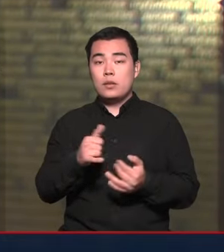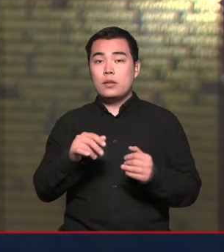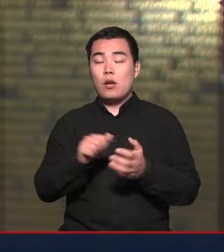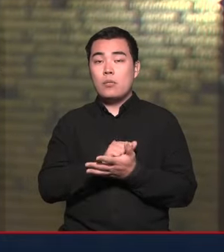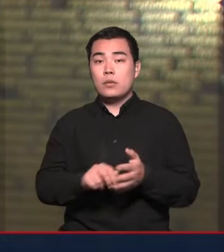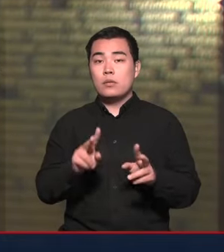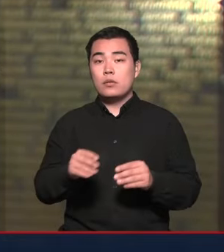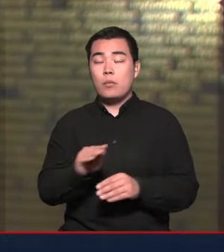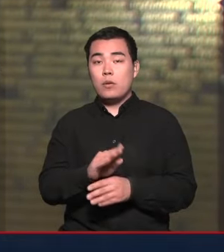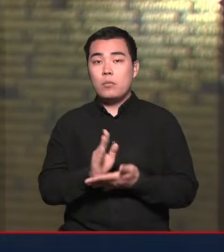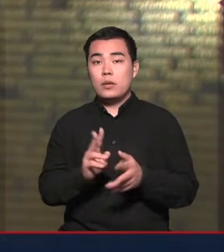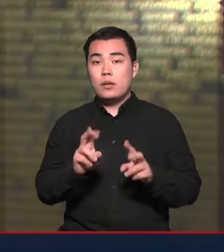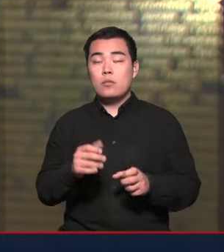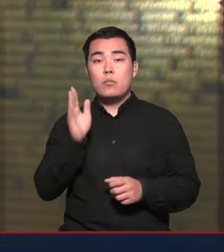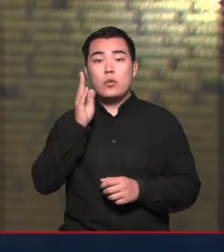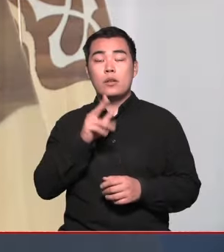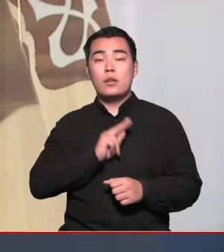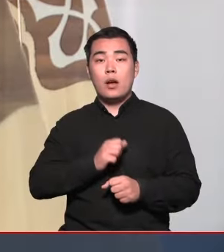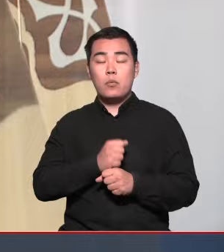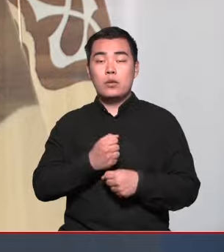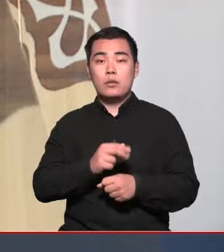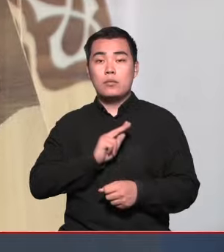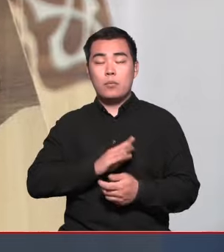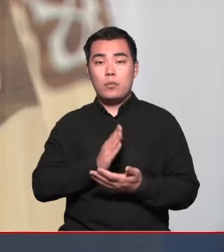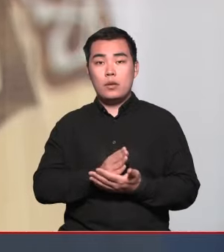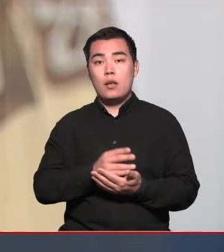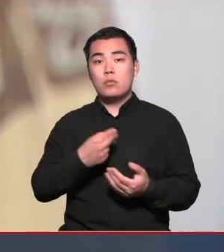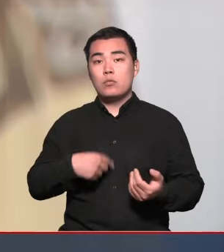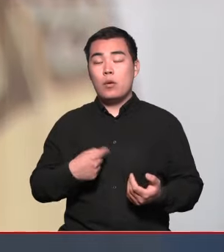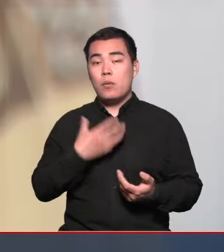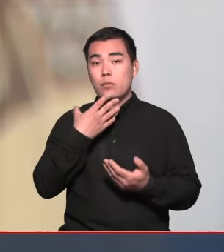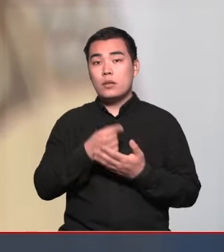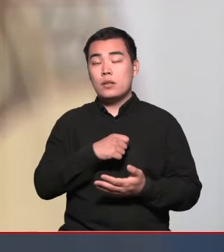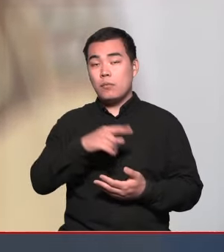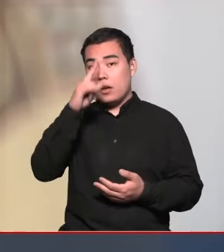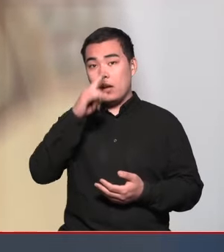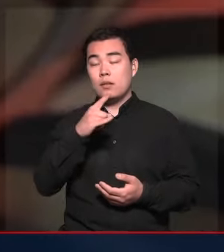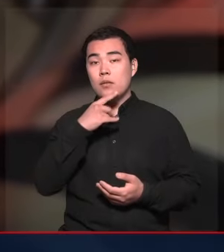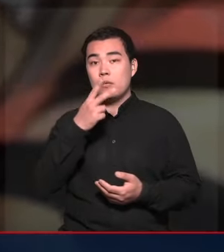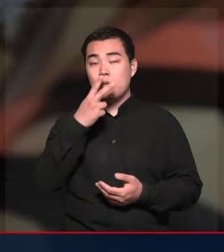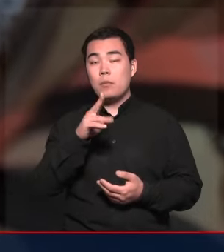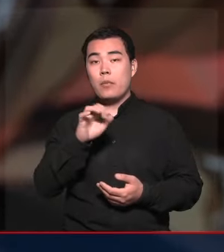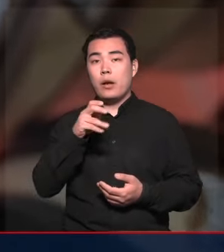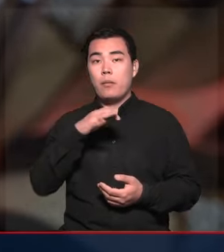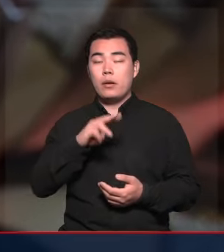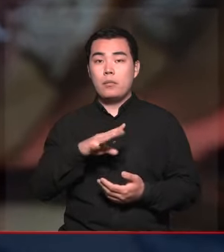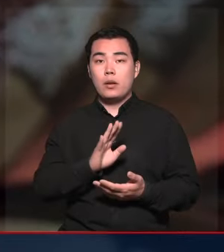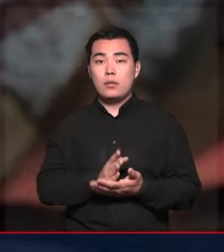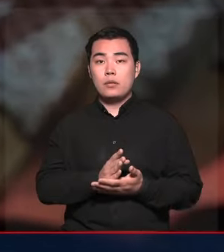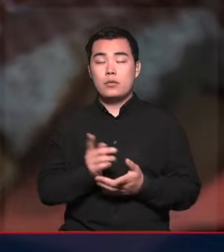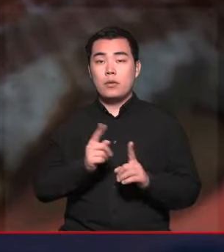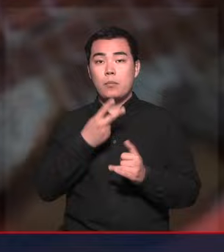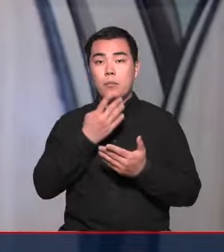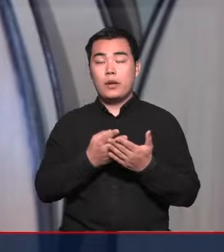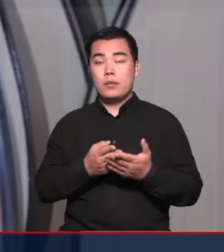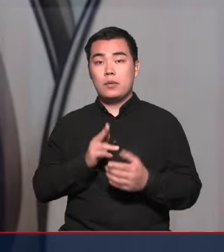болады. Бұл болашақта зерттеліп жатқан жұмыс. Домбыра намысқа жеке шауып жүрген қазақтың көзі тірі пайғамбары. Фариза ақын аспаптың анықтамасын